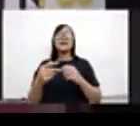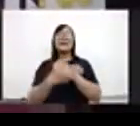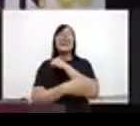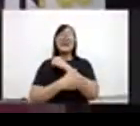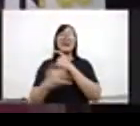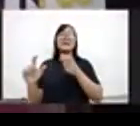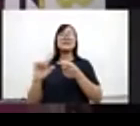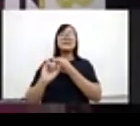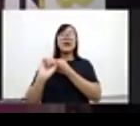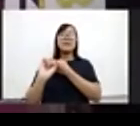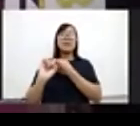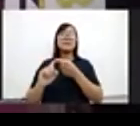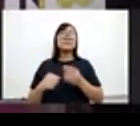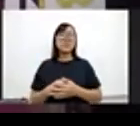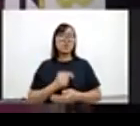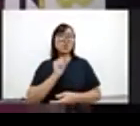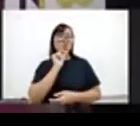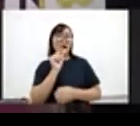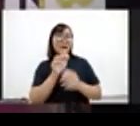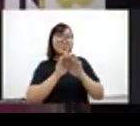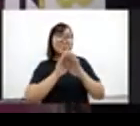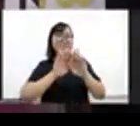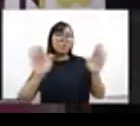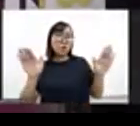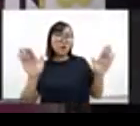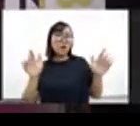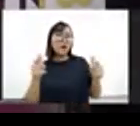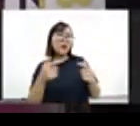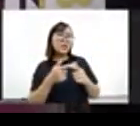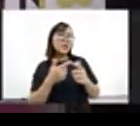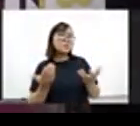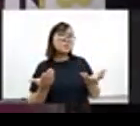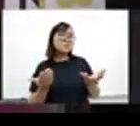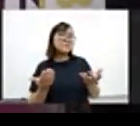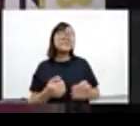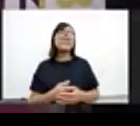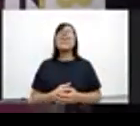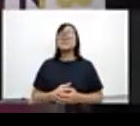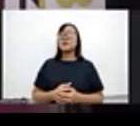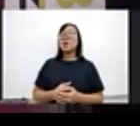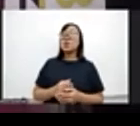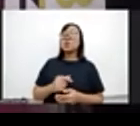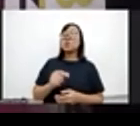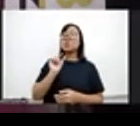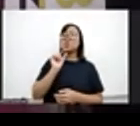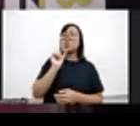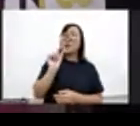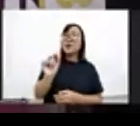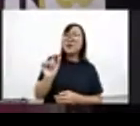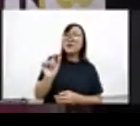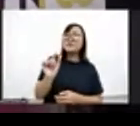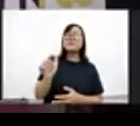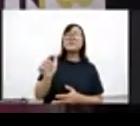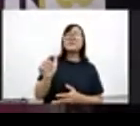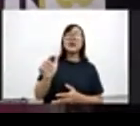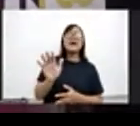udah nanya apakah terbuka atau undangannya terbuka ada ini kita kecilnya akan